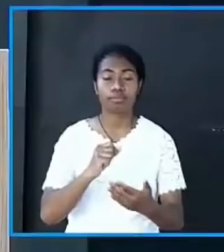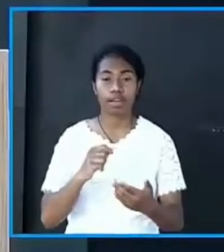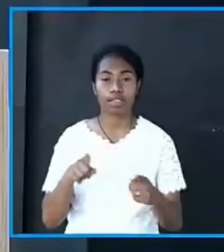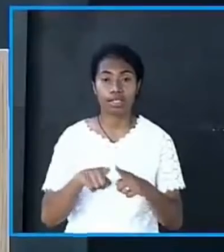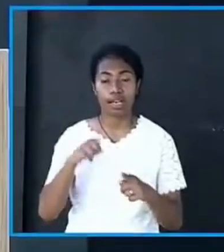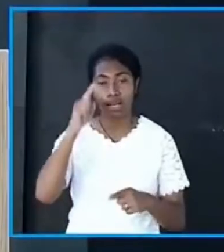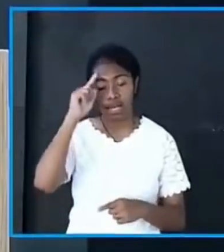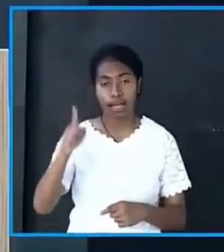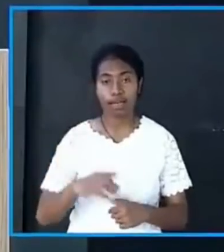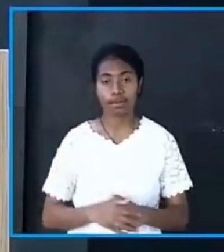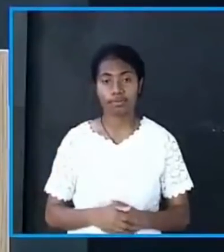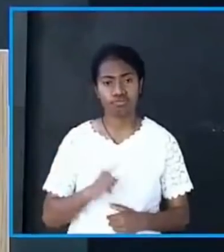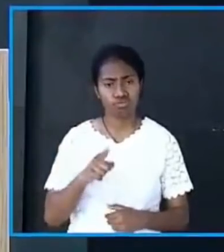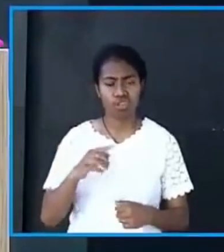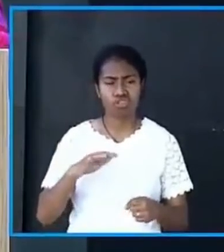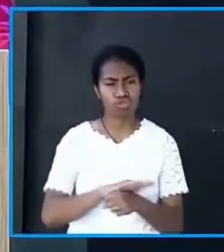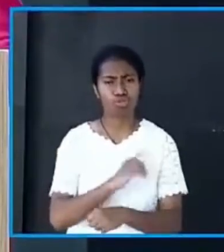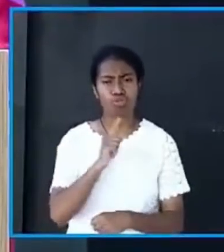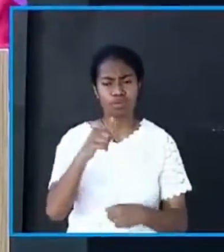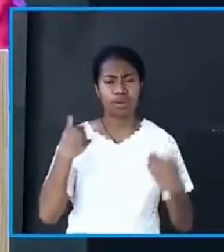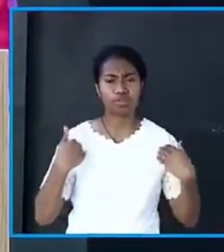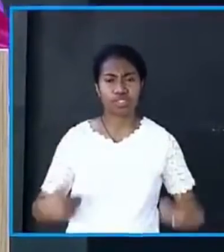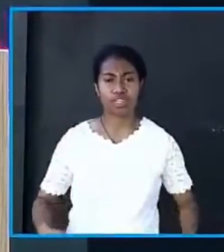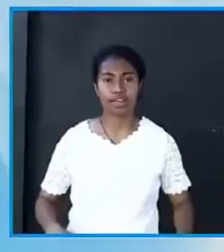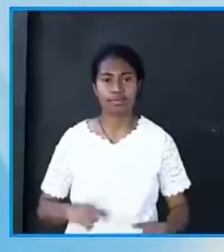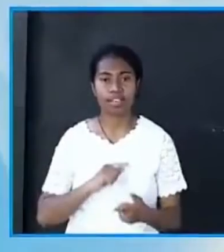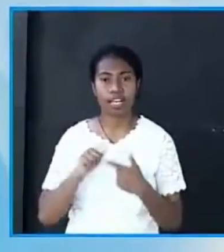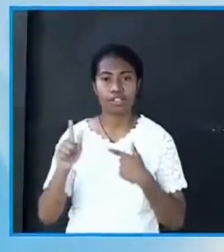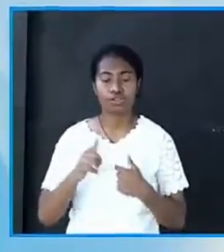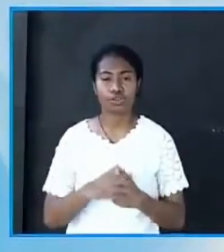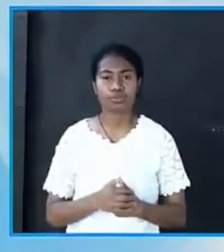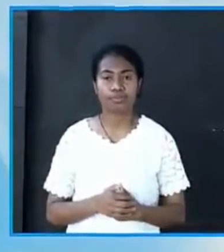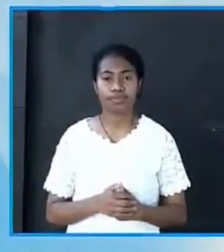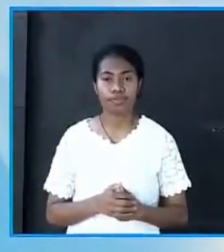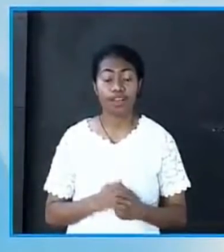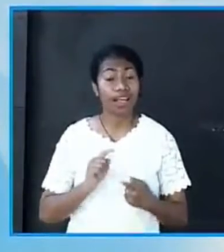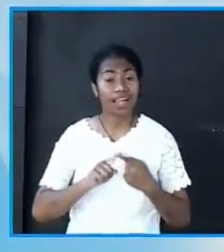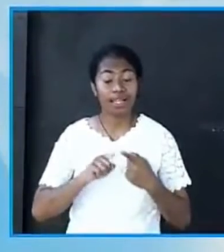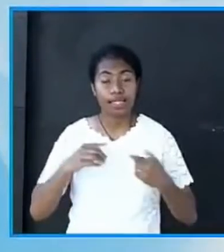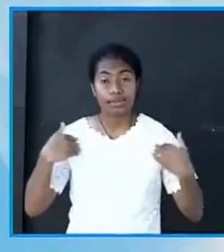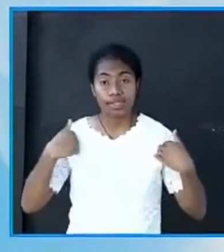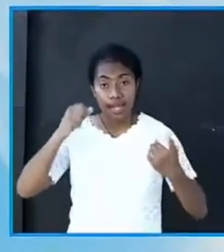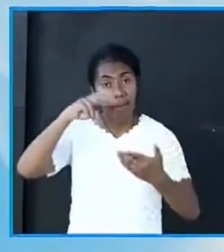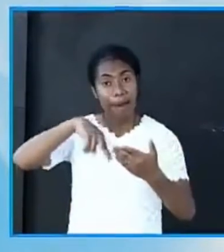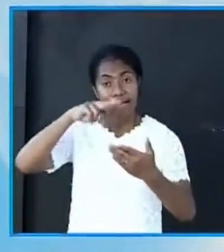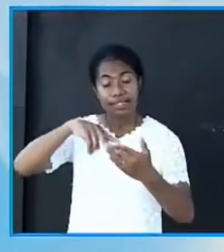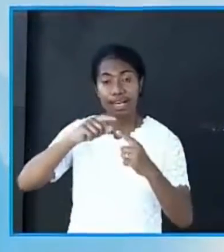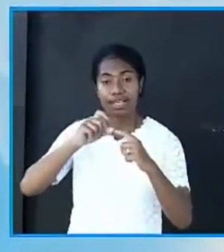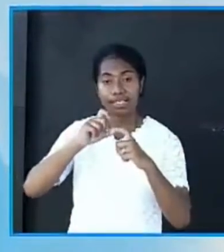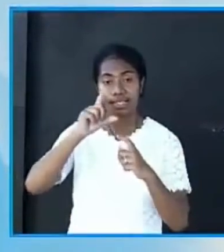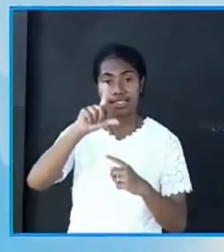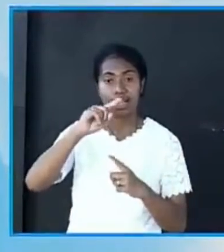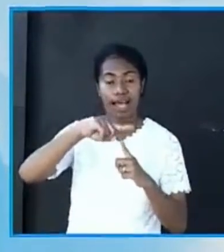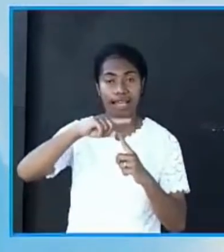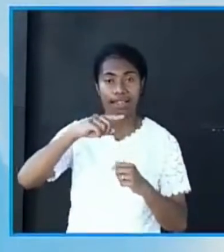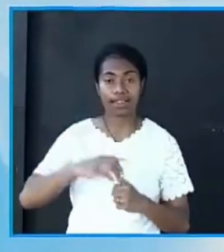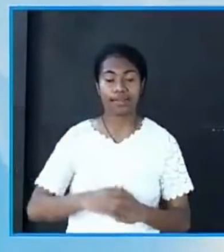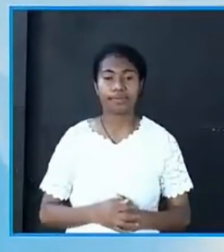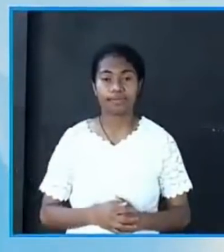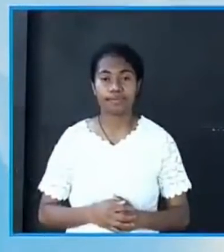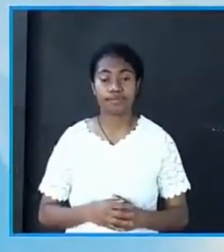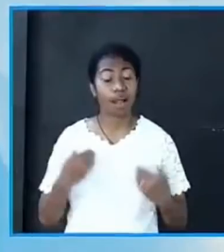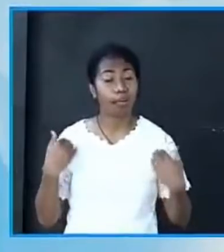hanya ada pada manusia selanjutnya Manusia adalah satu-satunya makhluk yang sabar akan Adanya waktu